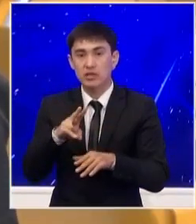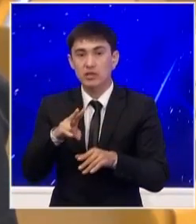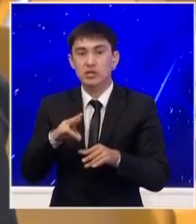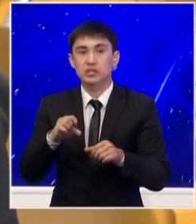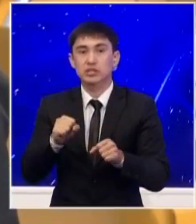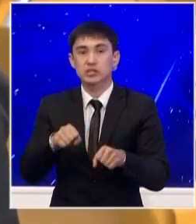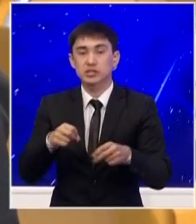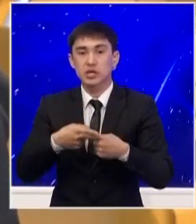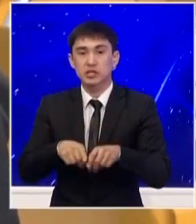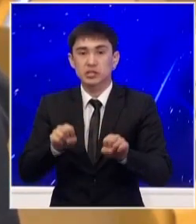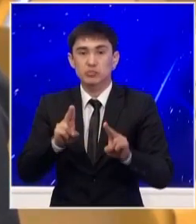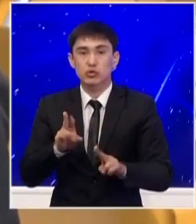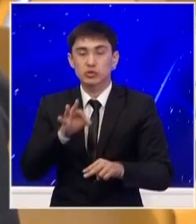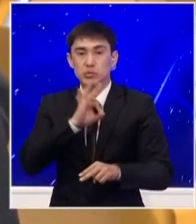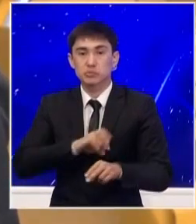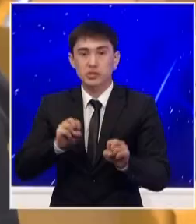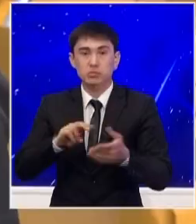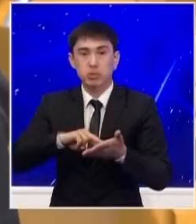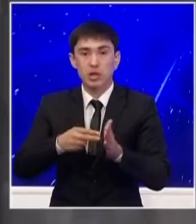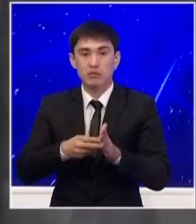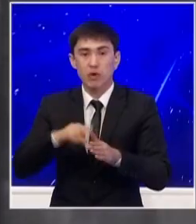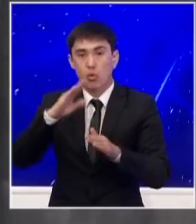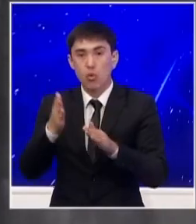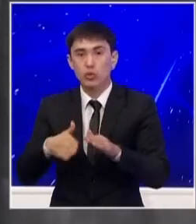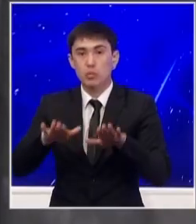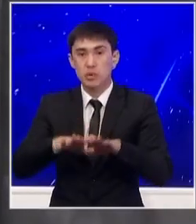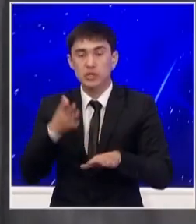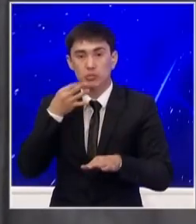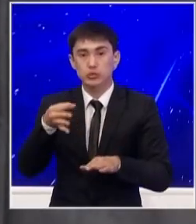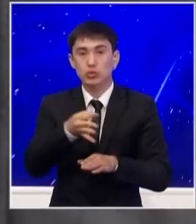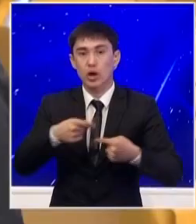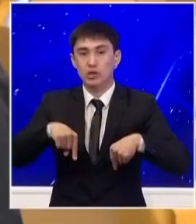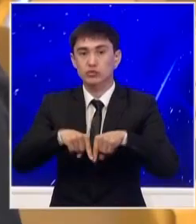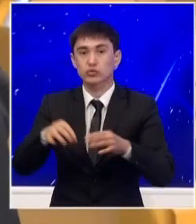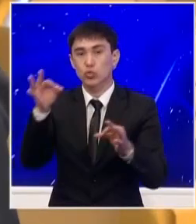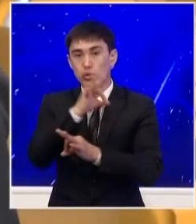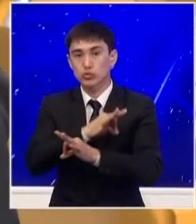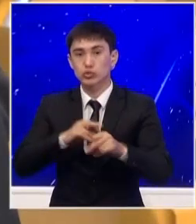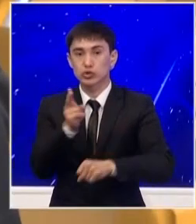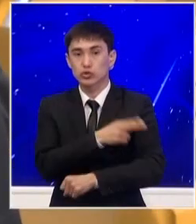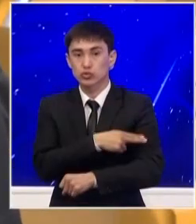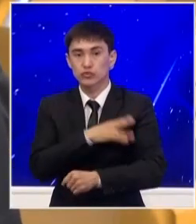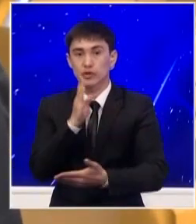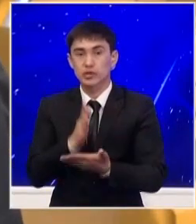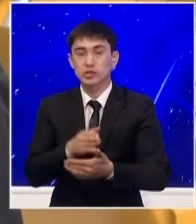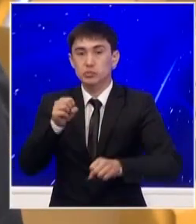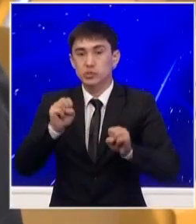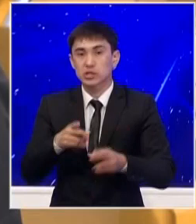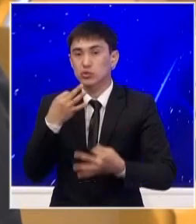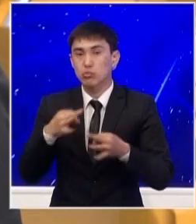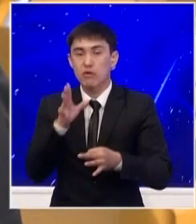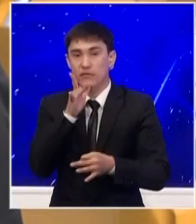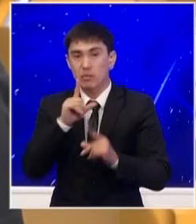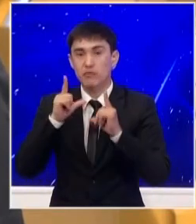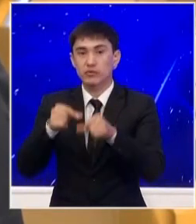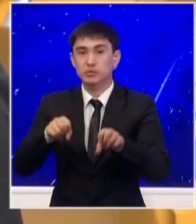используется по спецплану. На всех опасных участках горной местности Алматинской области организовано круглосуточное дежурство. В любое время специалисты готовы к